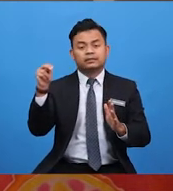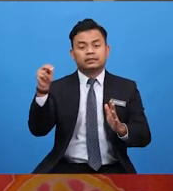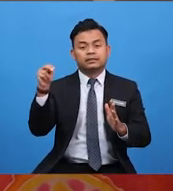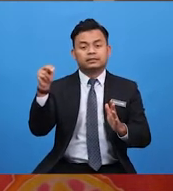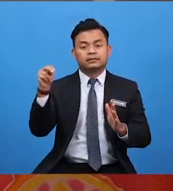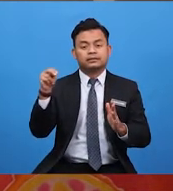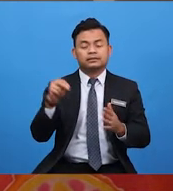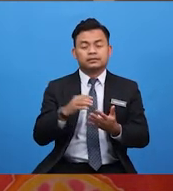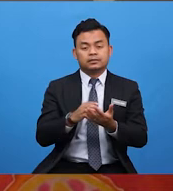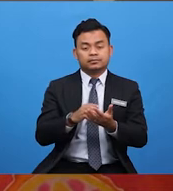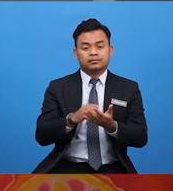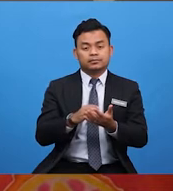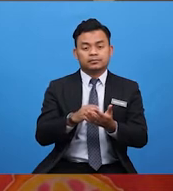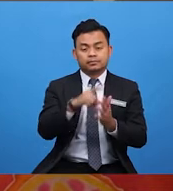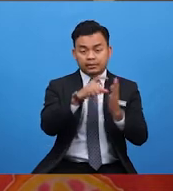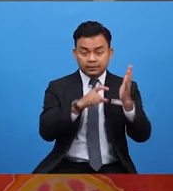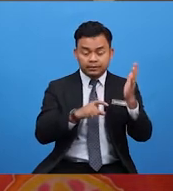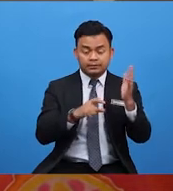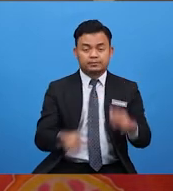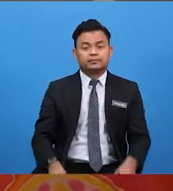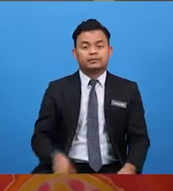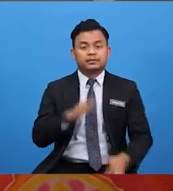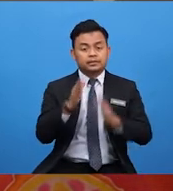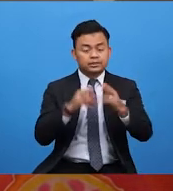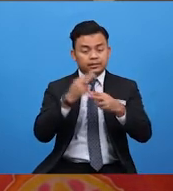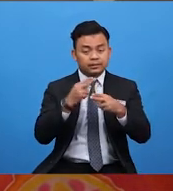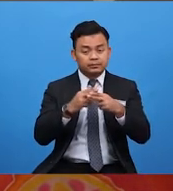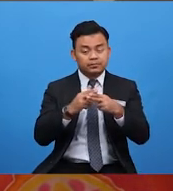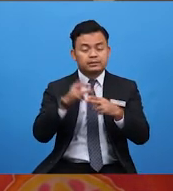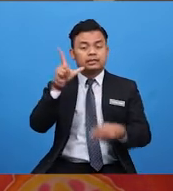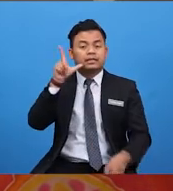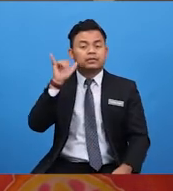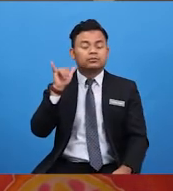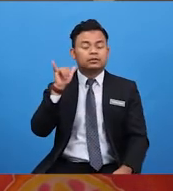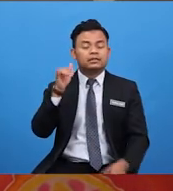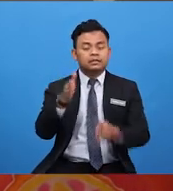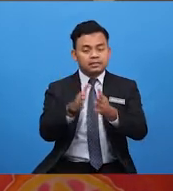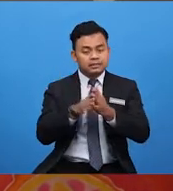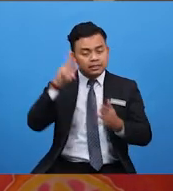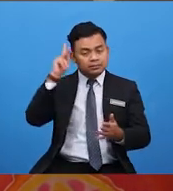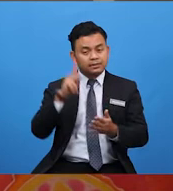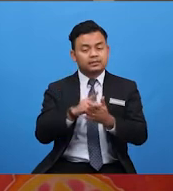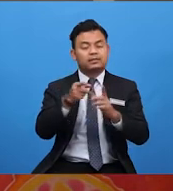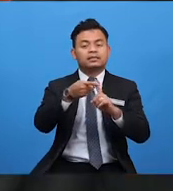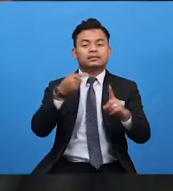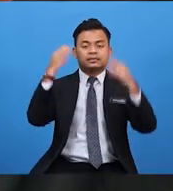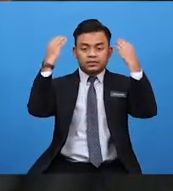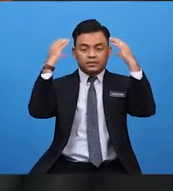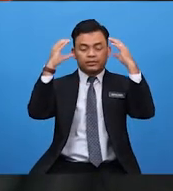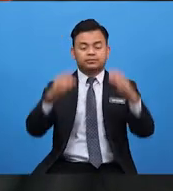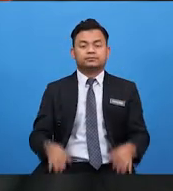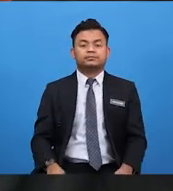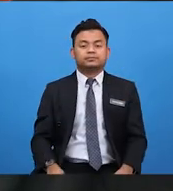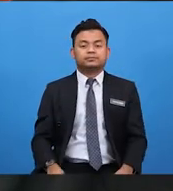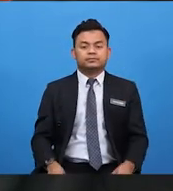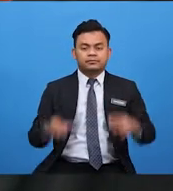batik. Isyarat nama cikgu, LY. Salam perkenalan dari cikgu. Cikgu